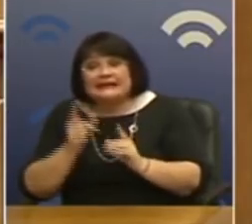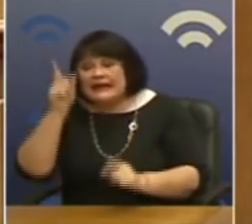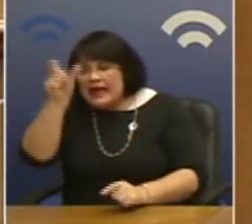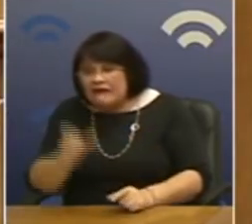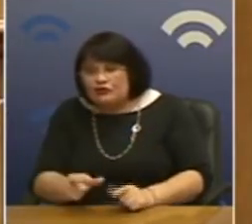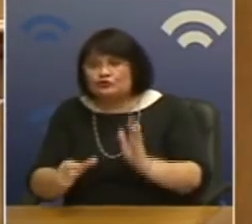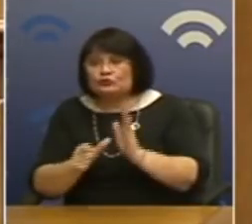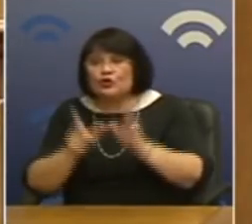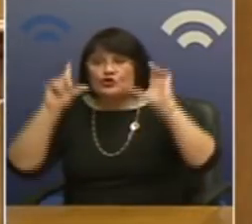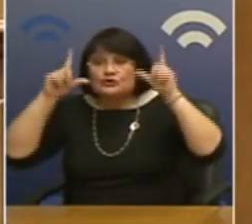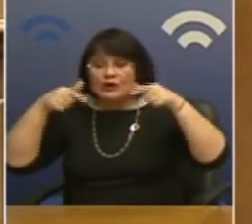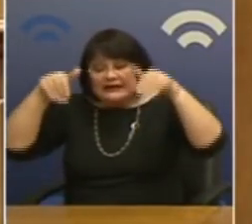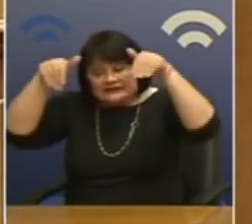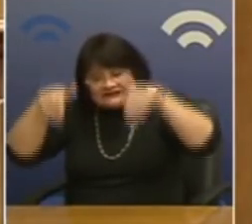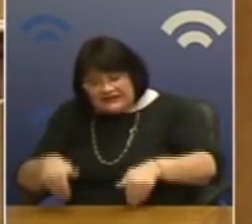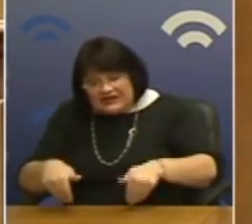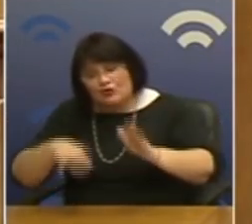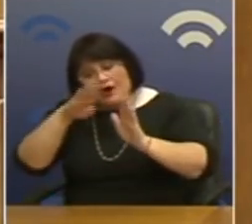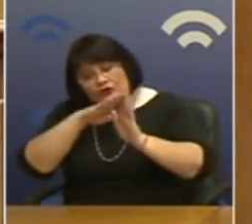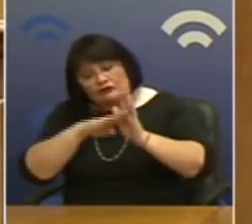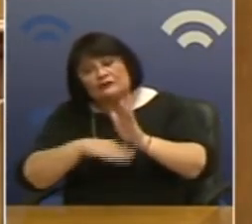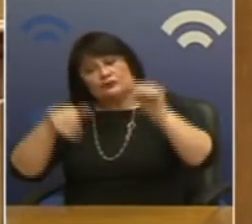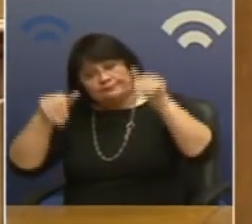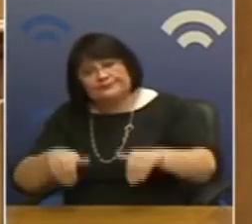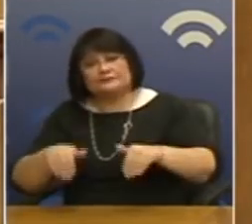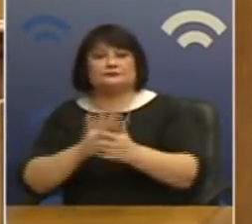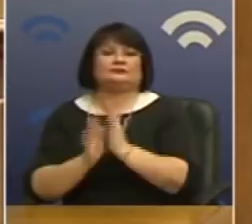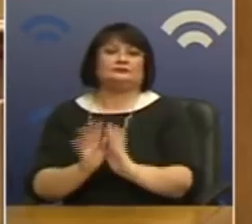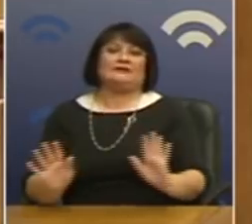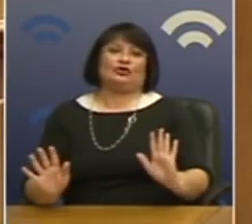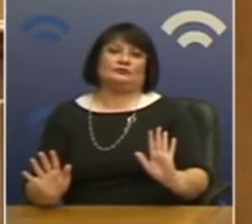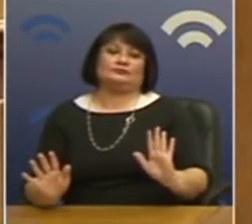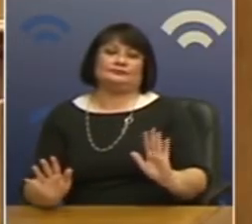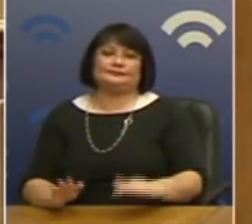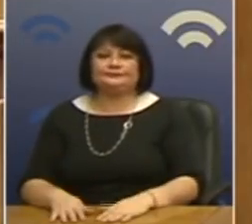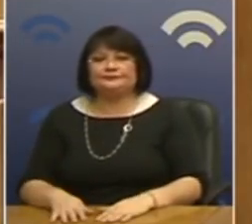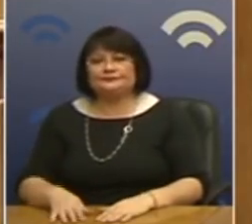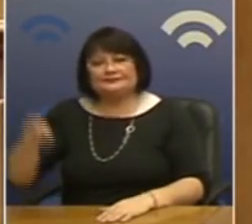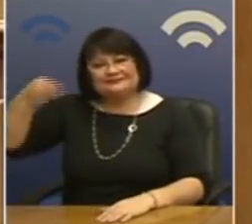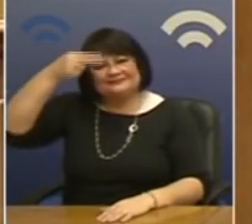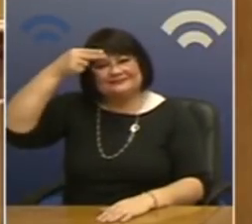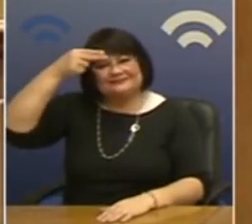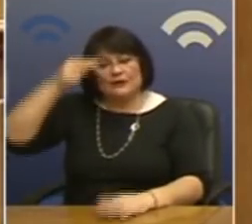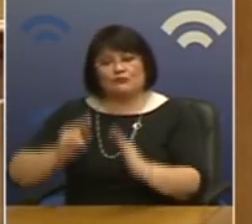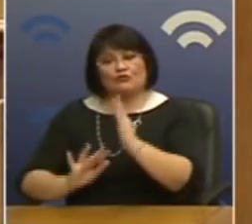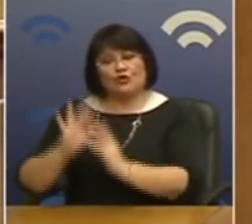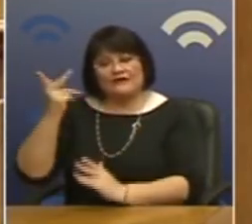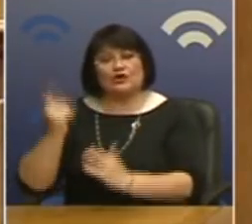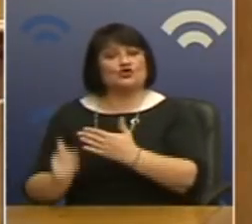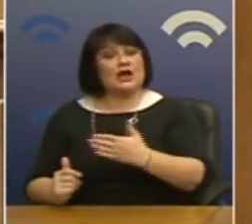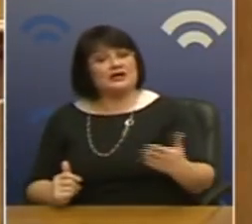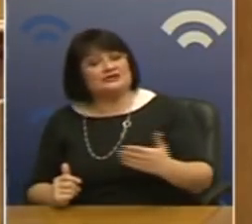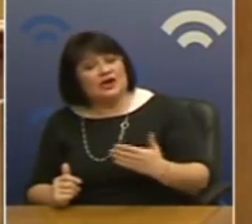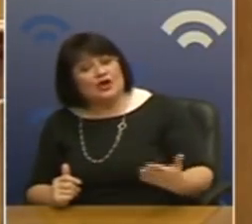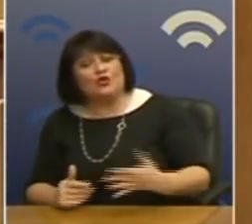να τηρεί αυτό το πλαίσιο. Αν μάλιστα αυτό το πρόσωπο έχει και την ταμπέλα της προοδευτικότητας, αριστεροφάνειας και